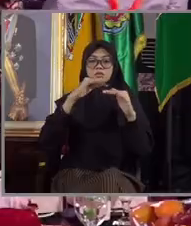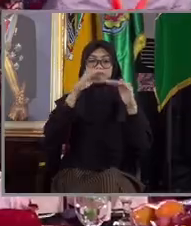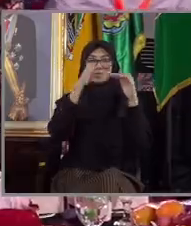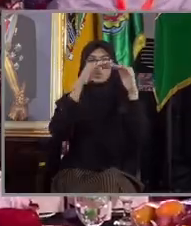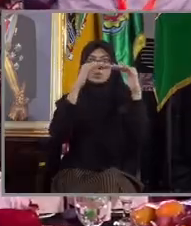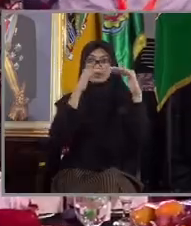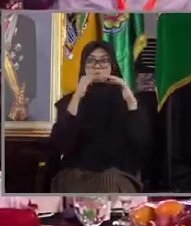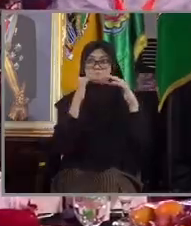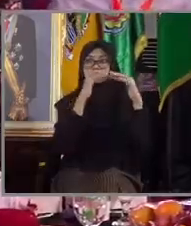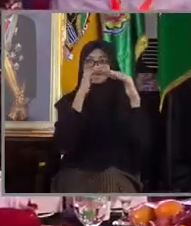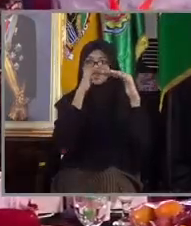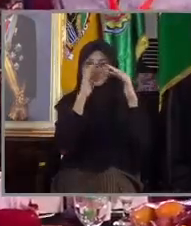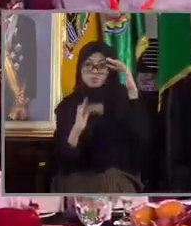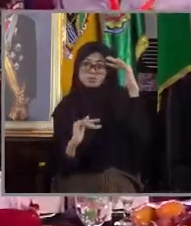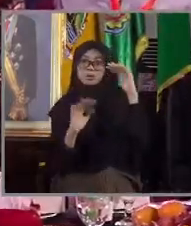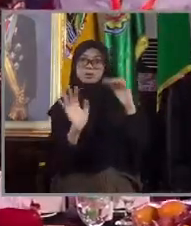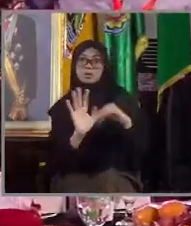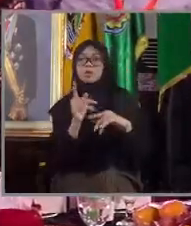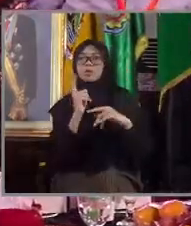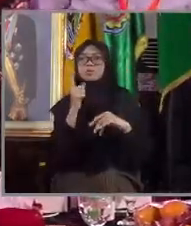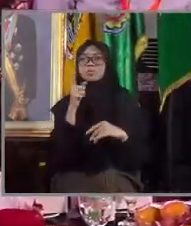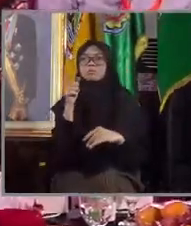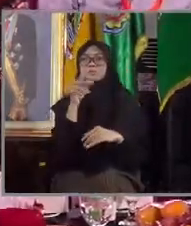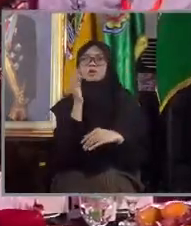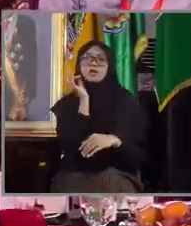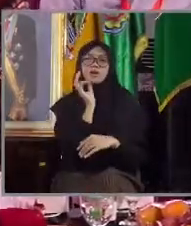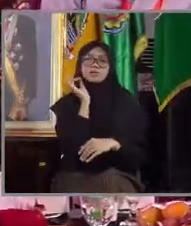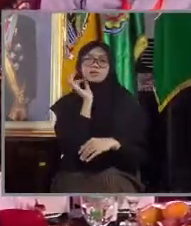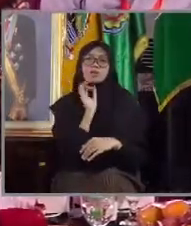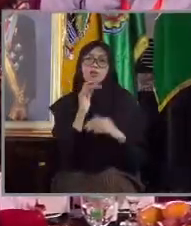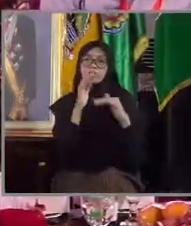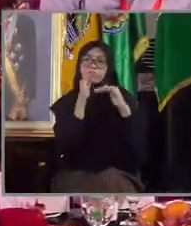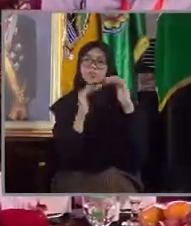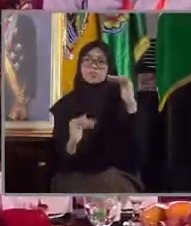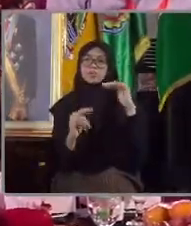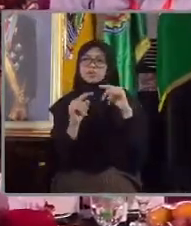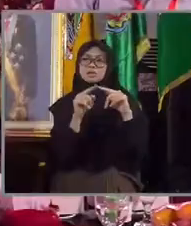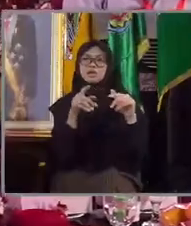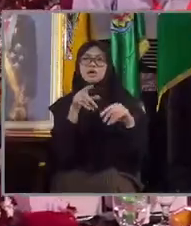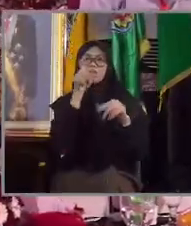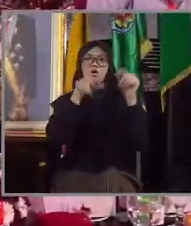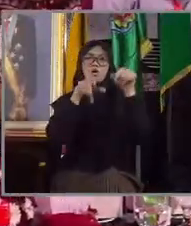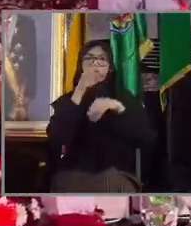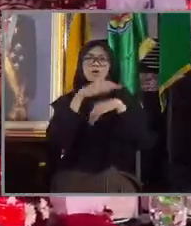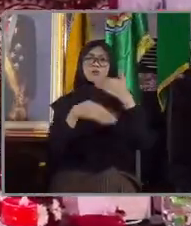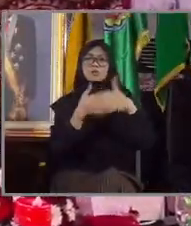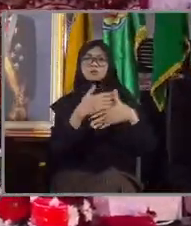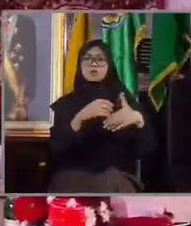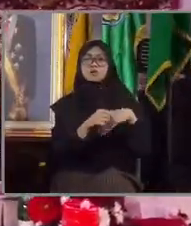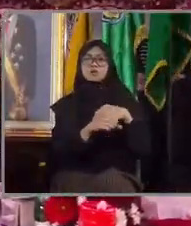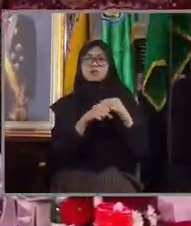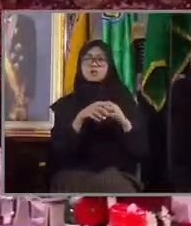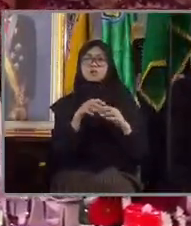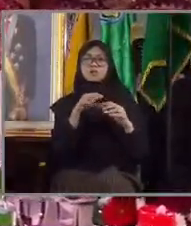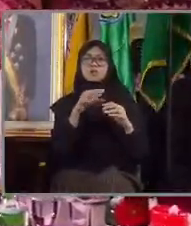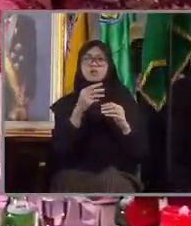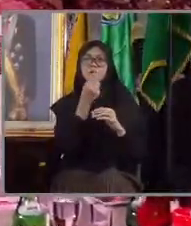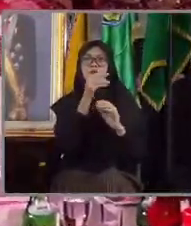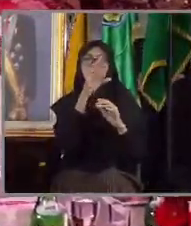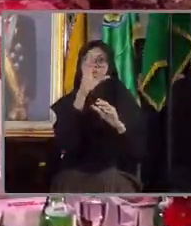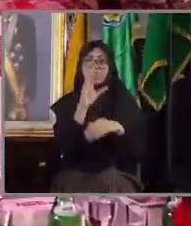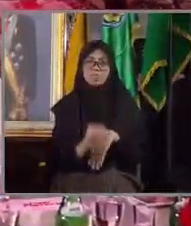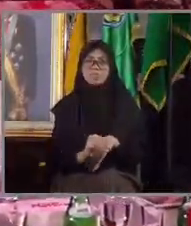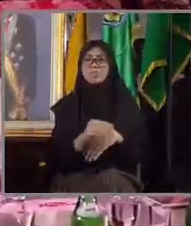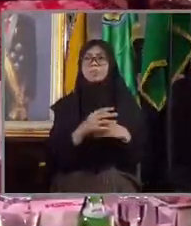ke Tokyo Bang burger pengusahanya yang bikin begini banyak termasuk sesar-sesar yang ada di Jawa Tengah ini saya